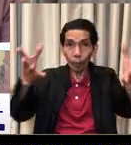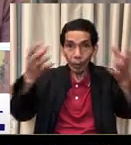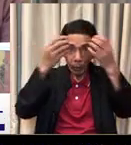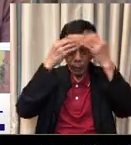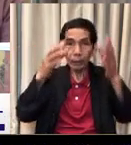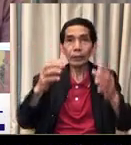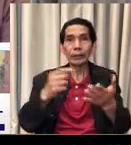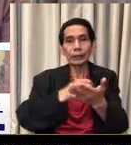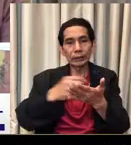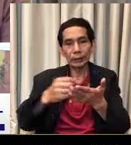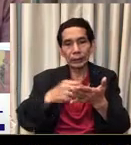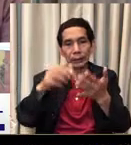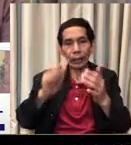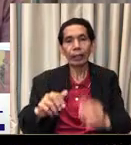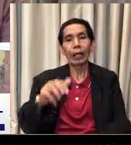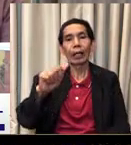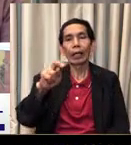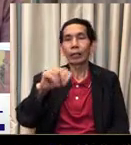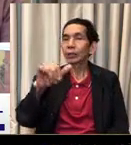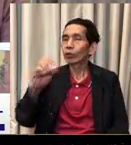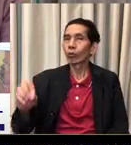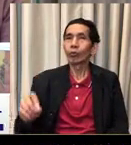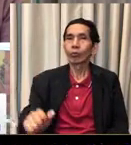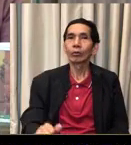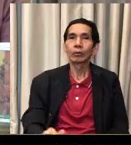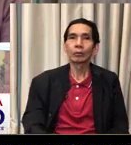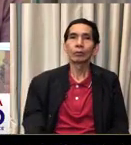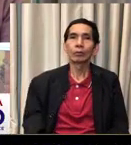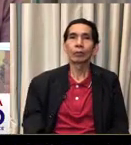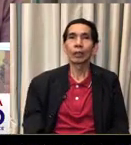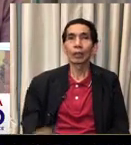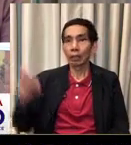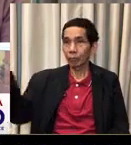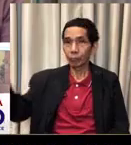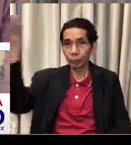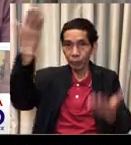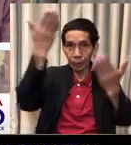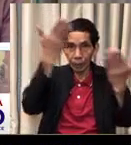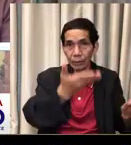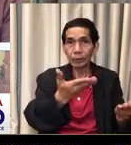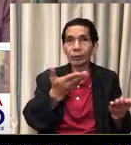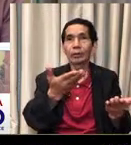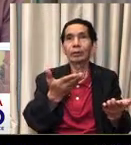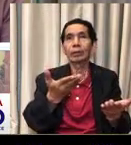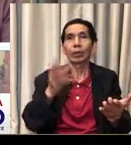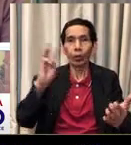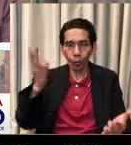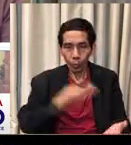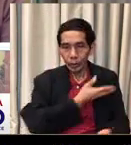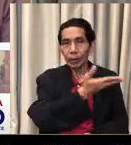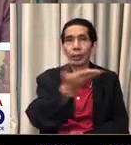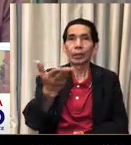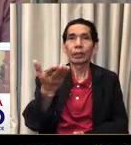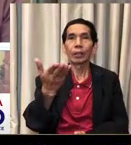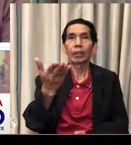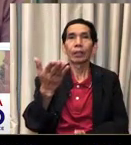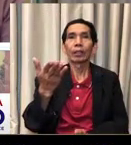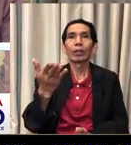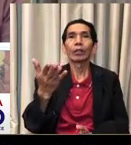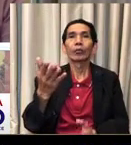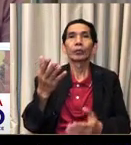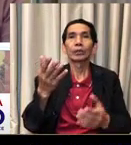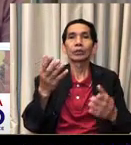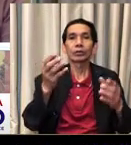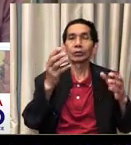ni Secretary Anyo. At ibinaba niyan yung memo niya. O tayo naman, tagapagpasunod